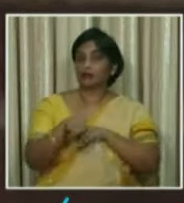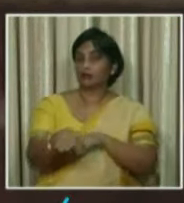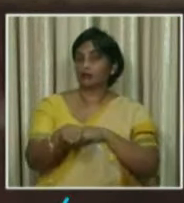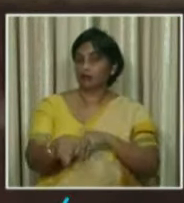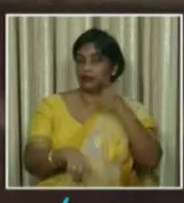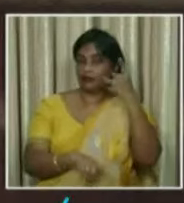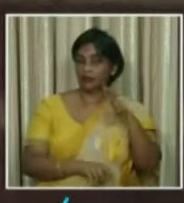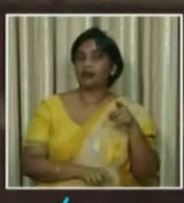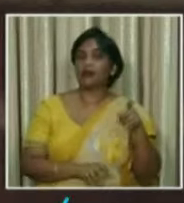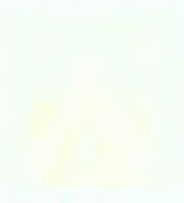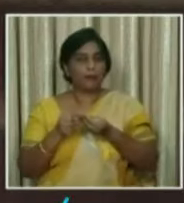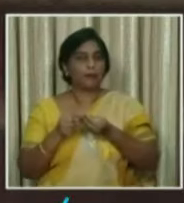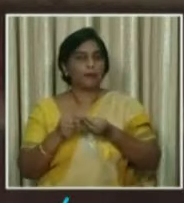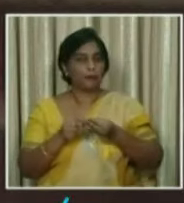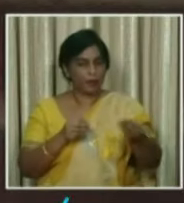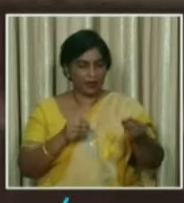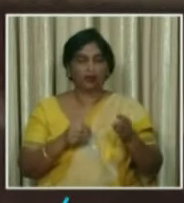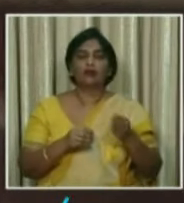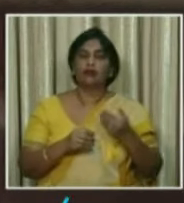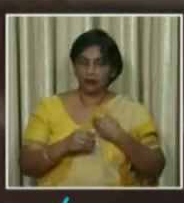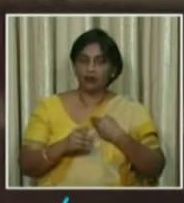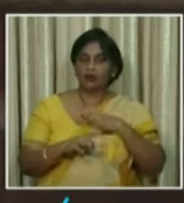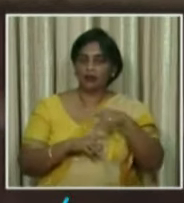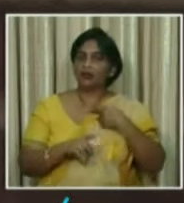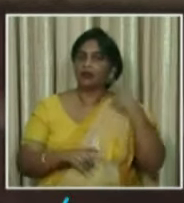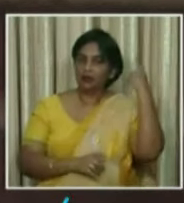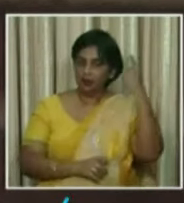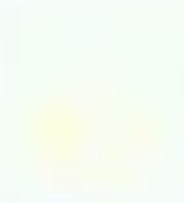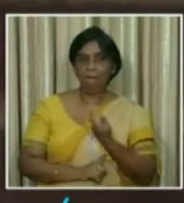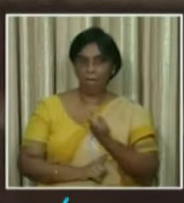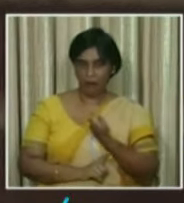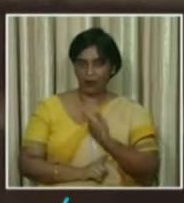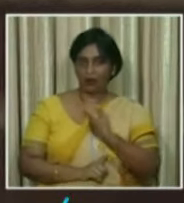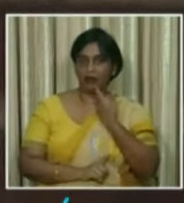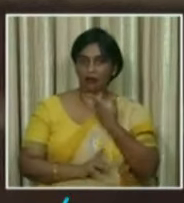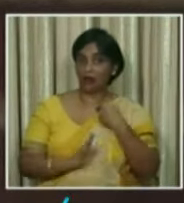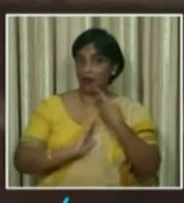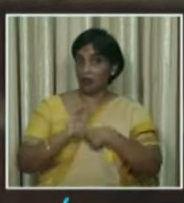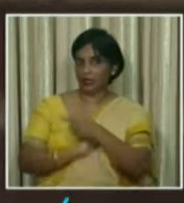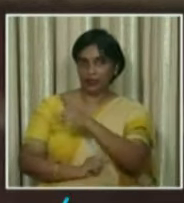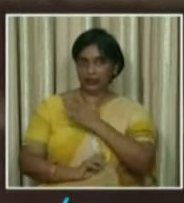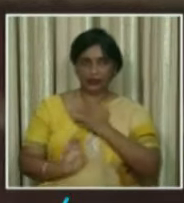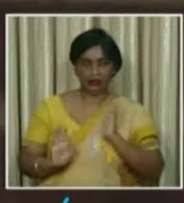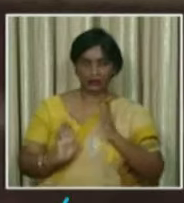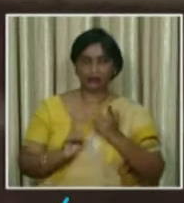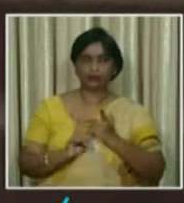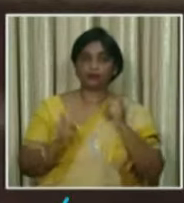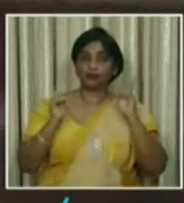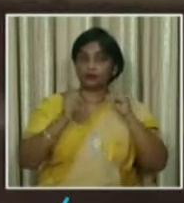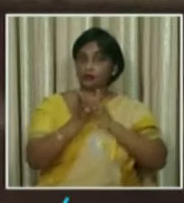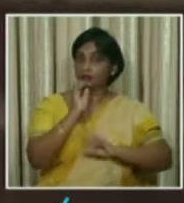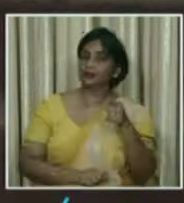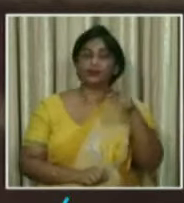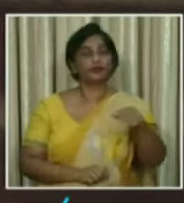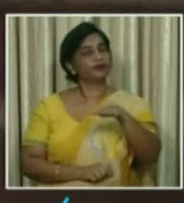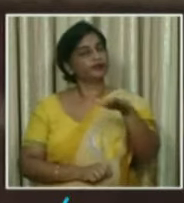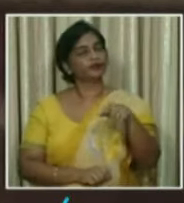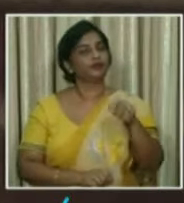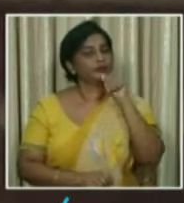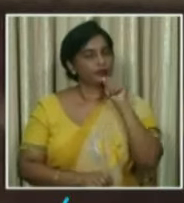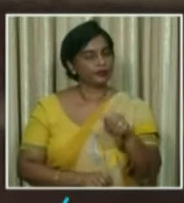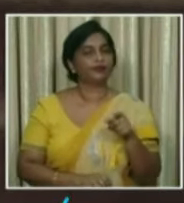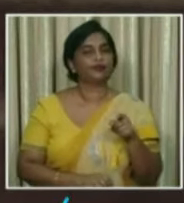තමයි මේ ප්‍රශ්නේ සිදු වෙලා තින්නේ. මමත් පිට්ටනියට ගියා. පෞද්ගලික මුදලින් ගියේ, ශ්‍රී ලංකා ක්‍රිකට් එකෙන් ගියෙත් නැහැ, ක්‍රීඩා අමාත්‍යාංශයෙන් මුදල් අරන් ගියෙත් නැහැ. ඇත්ත